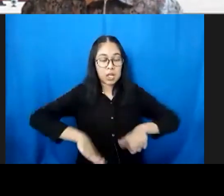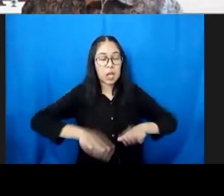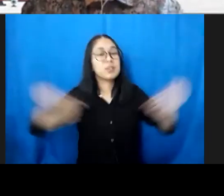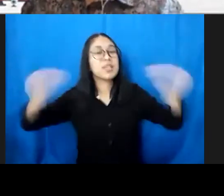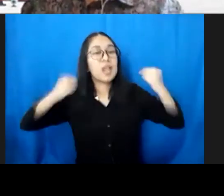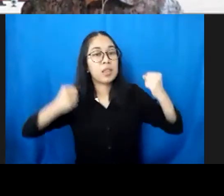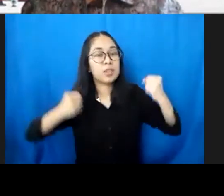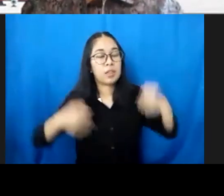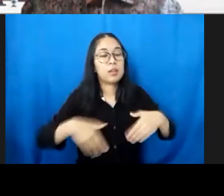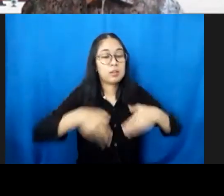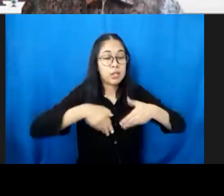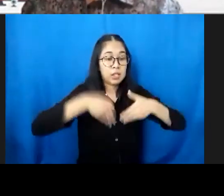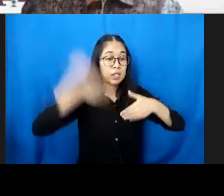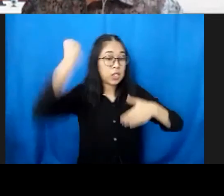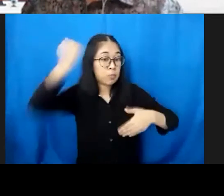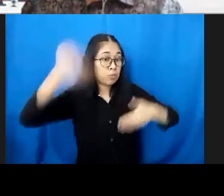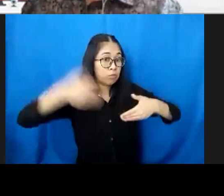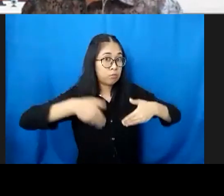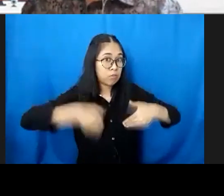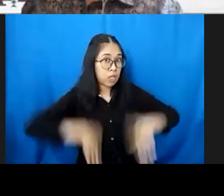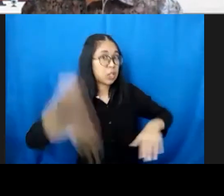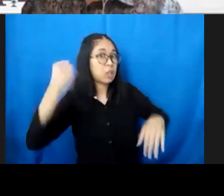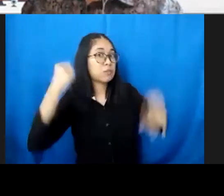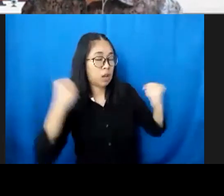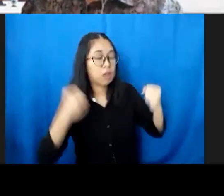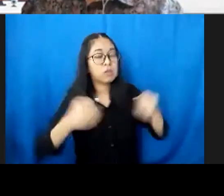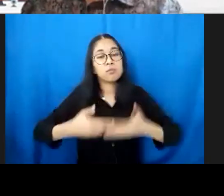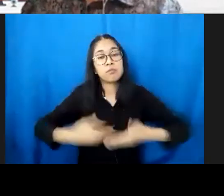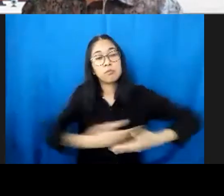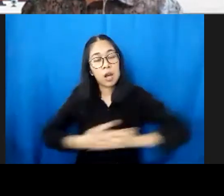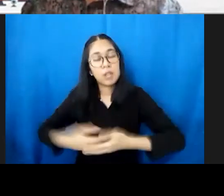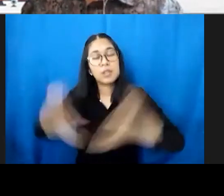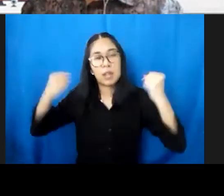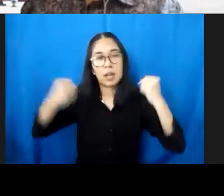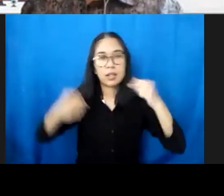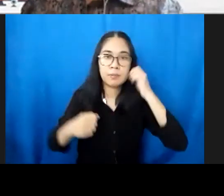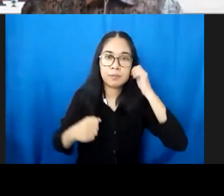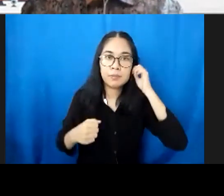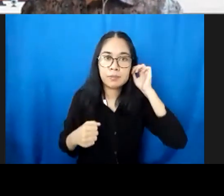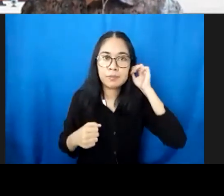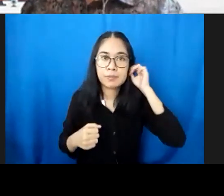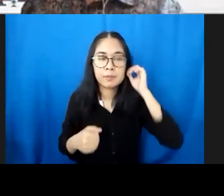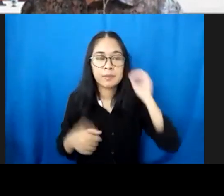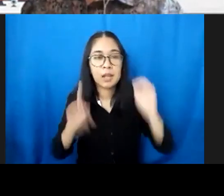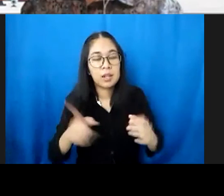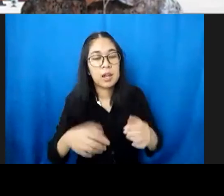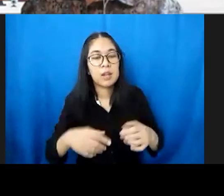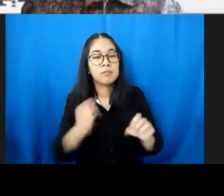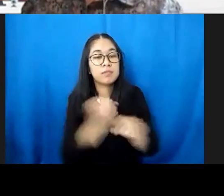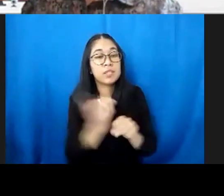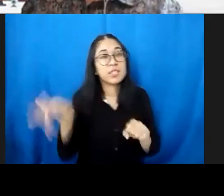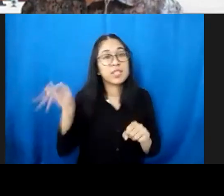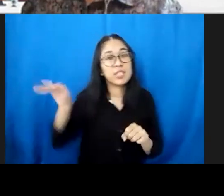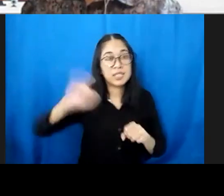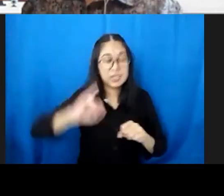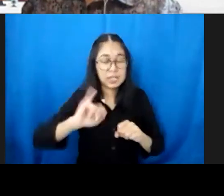anaknya. Otomatis bahwa angka kematian ibu dan angka kematian bayi juga dapat ditekan dengan adanya perbaikan gizi dan timing